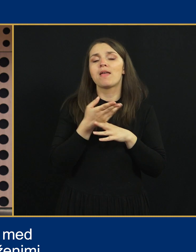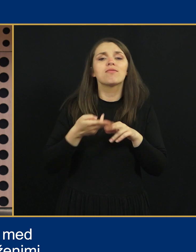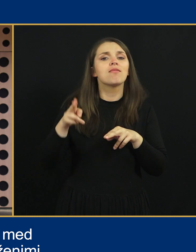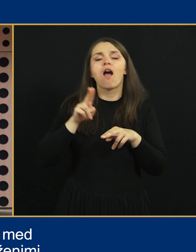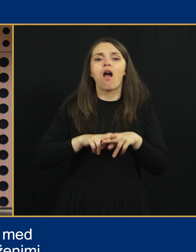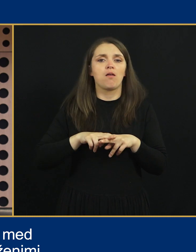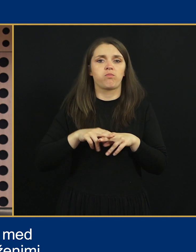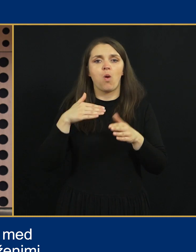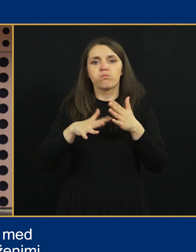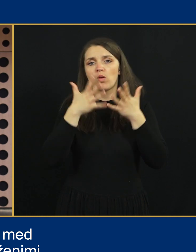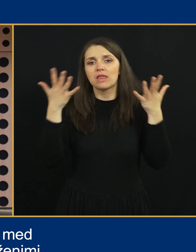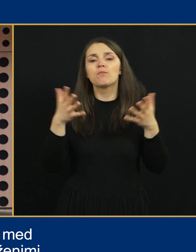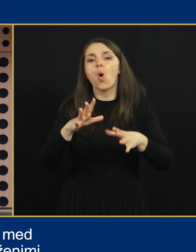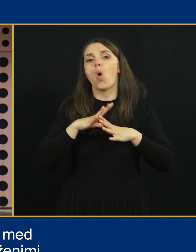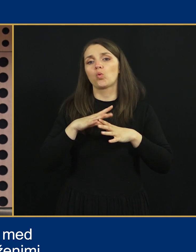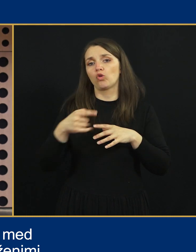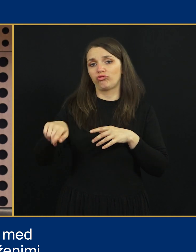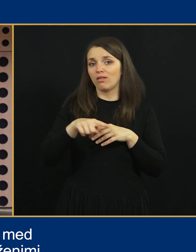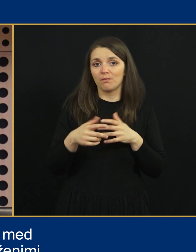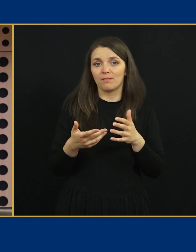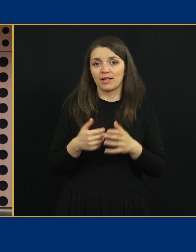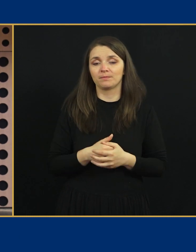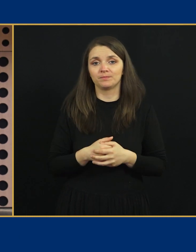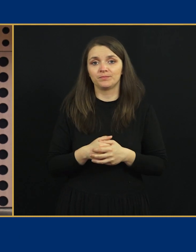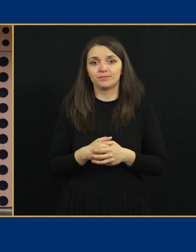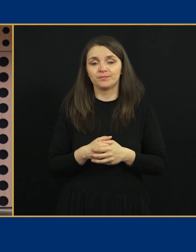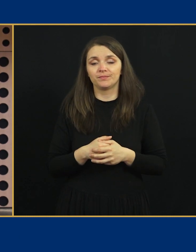med najbolj podnebno ogroženimi.